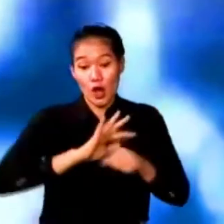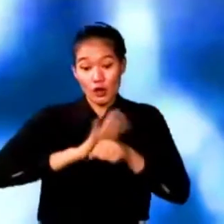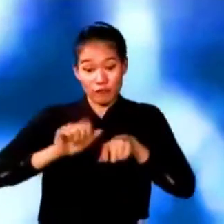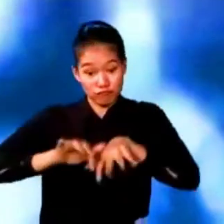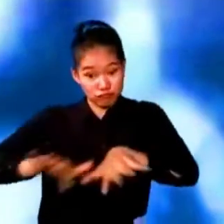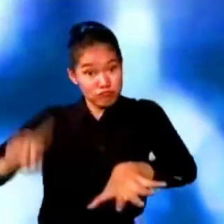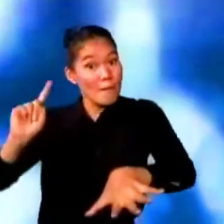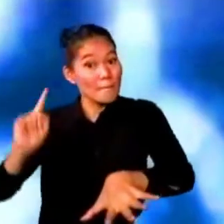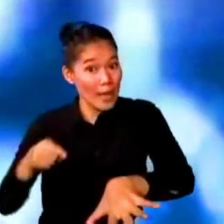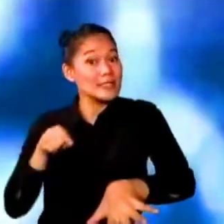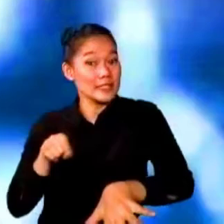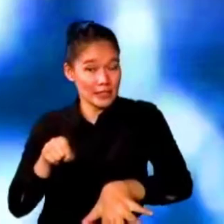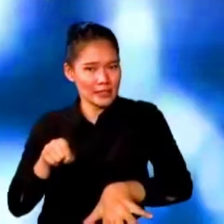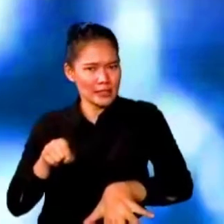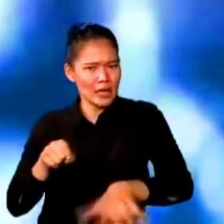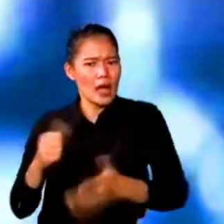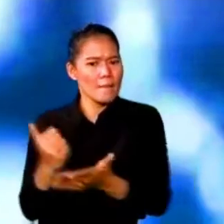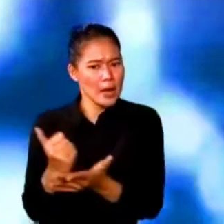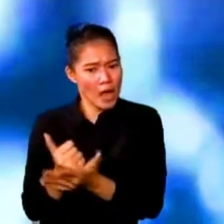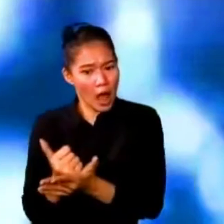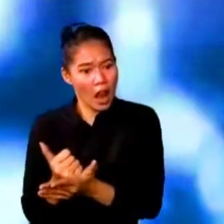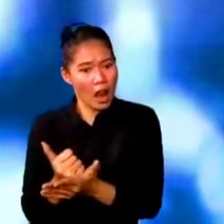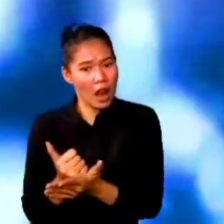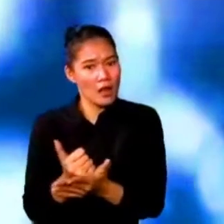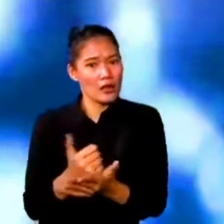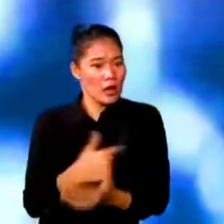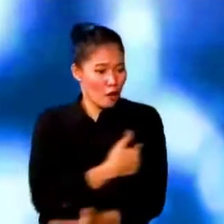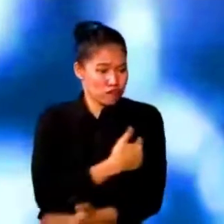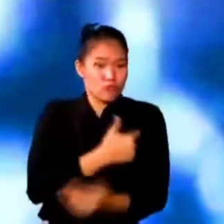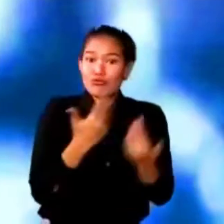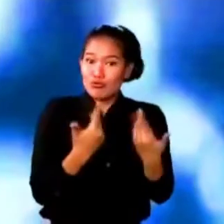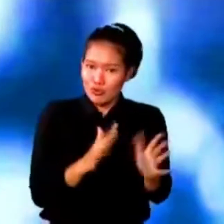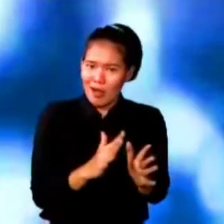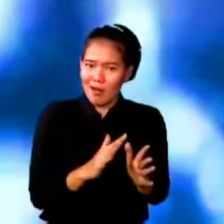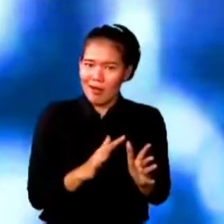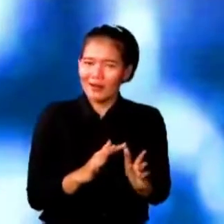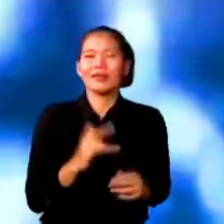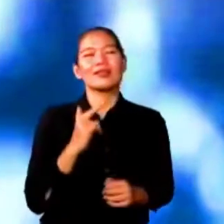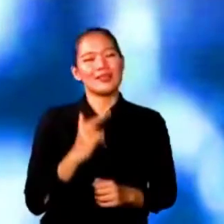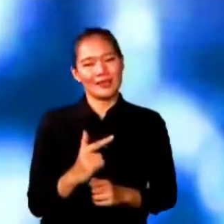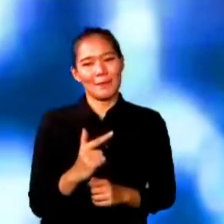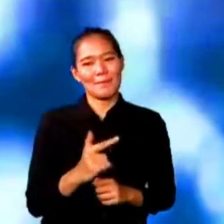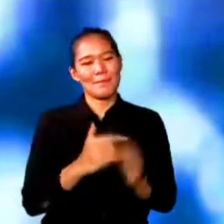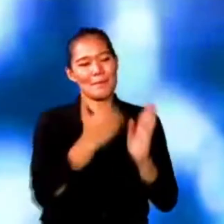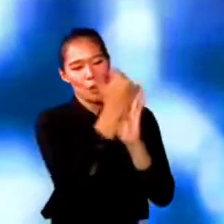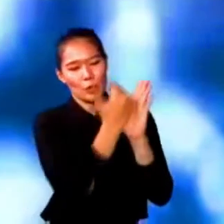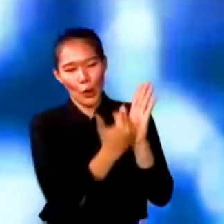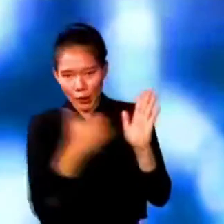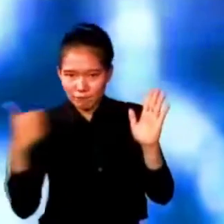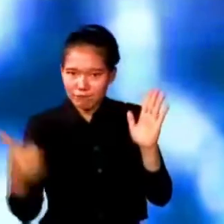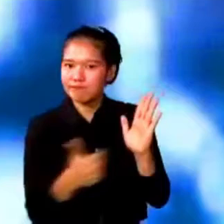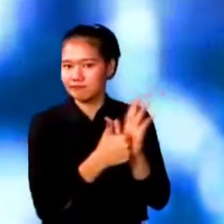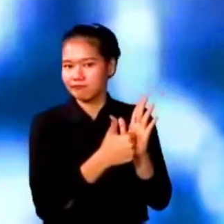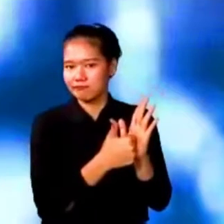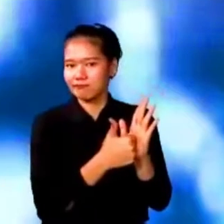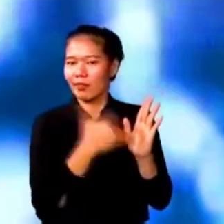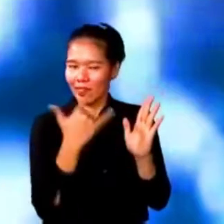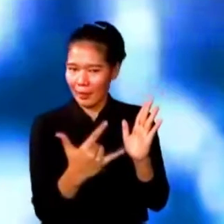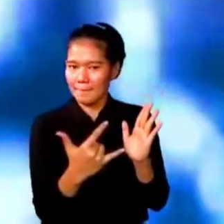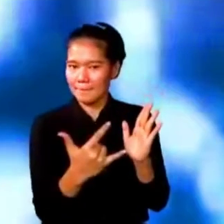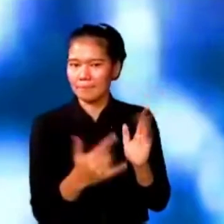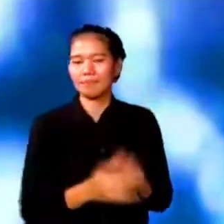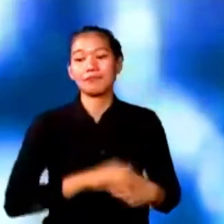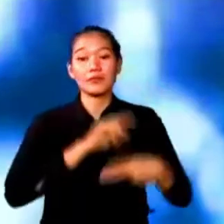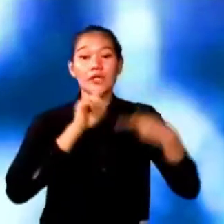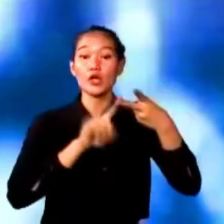pandemic berlangsung walaupun kita sudah lengkap divaksinasi jadi protokol Kesehatan tidak bisa tidak